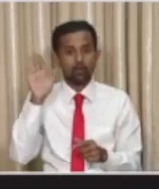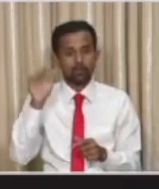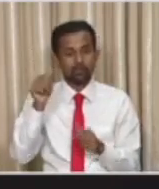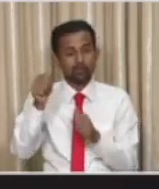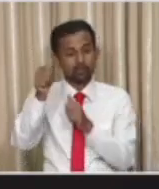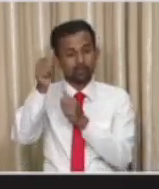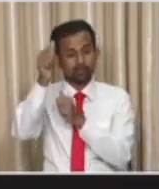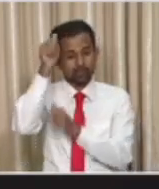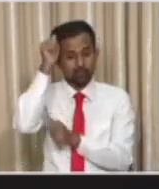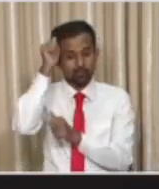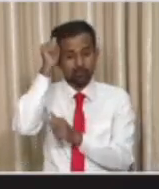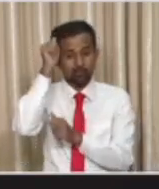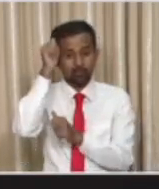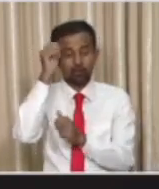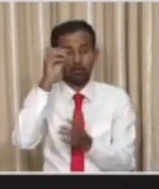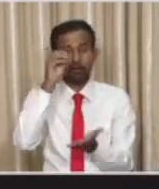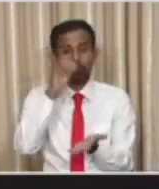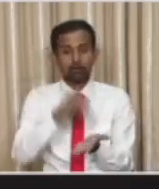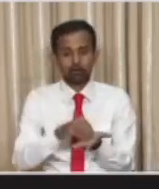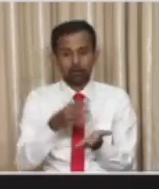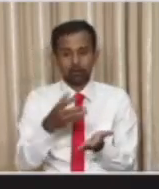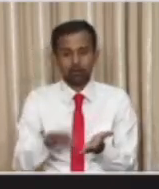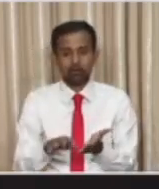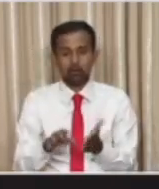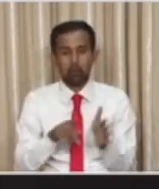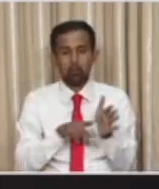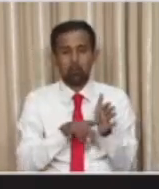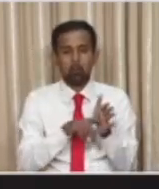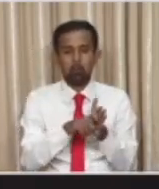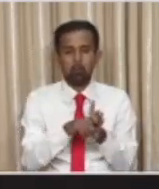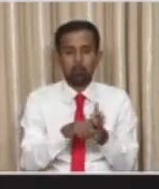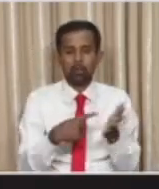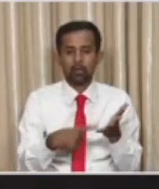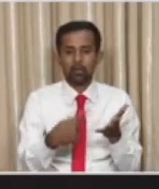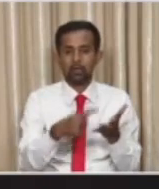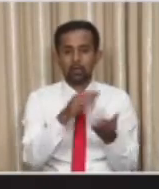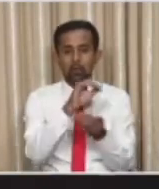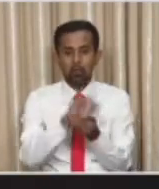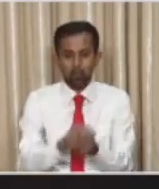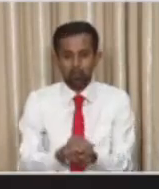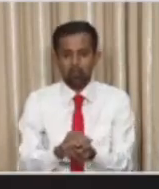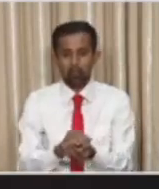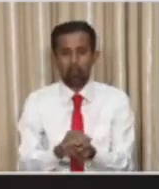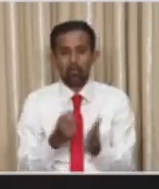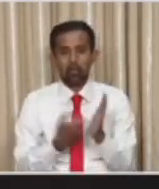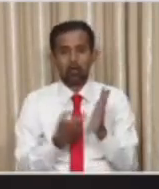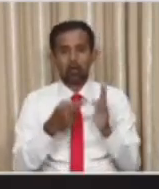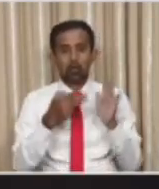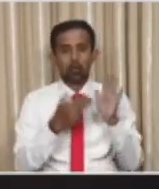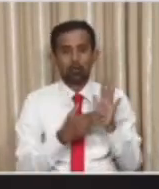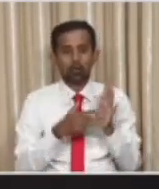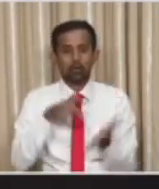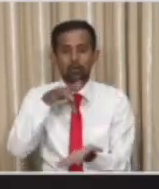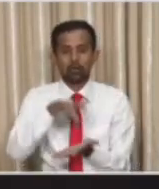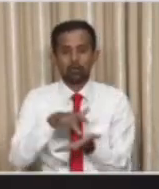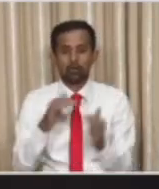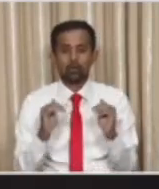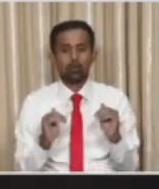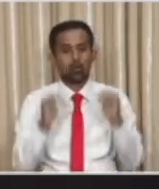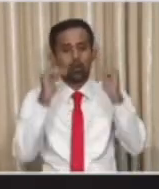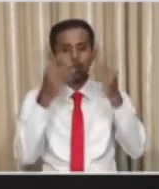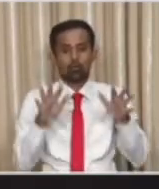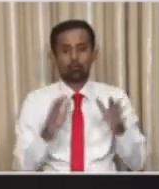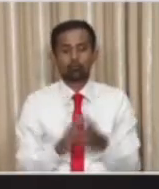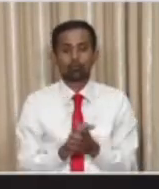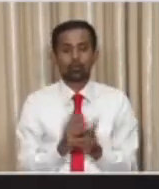ඉතිහාසය සනිටුහන් වෙච්ච පෞරාණික සම්පත් ආරක්ෂා වෙලා. හැබැයි රෝමයේ නගරය දියුණු වෙලා තියෙනවා.